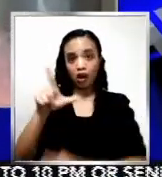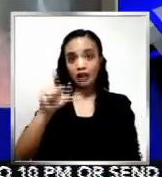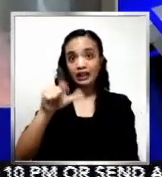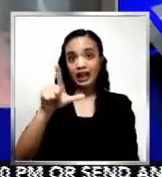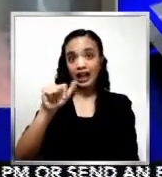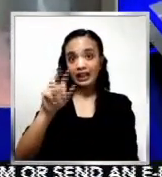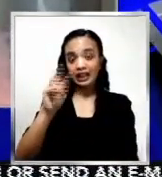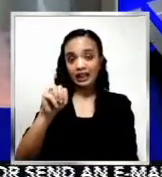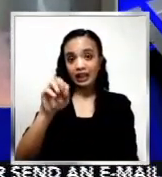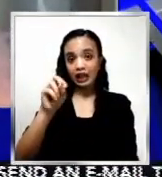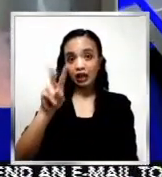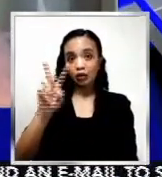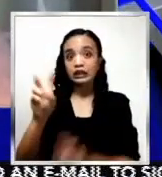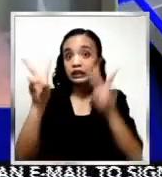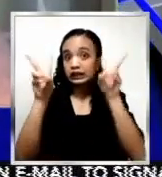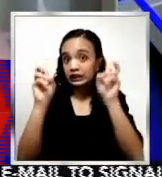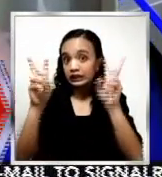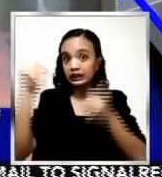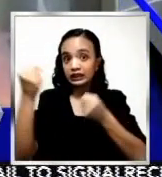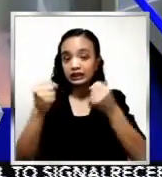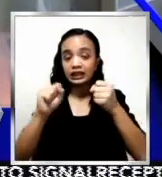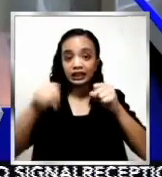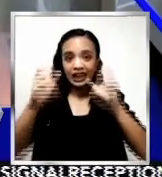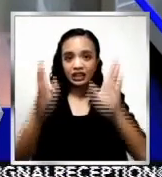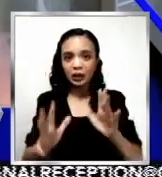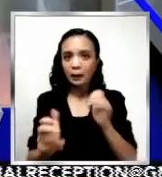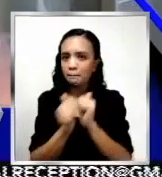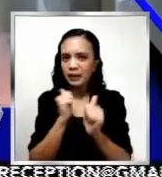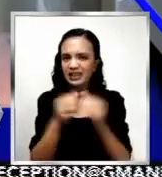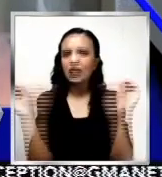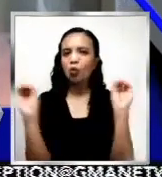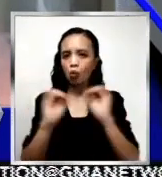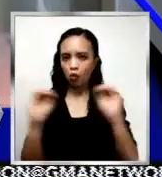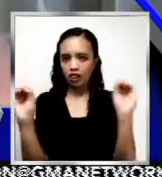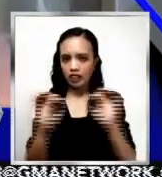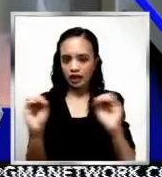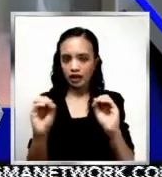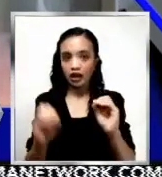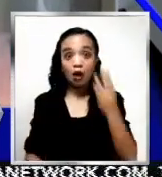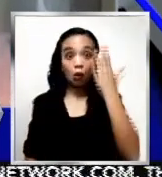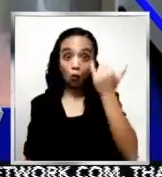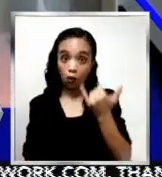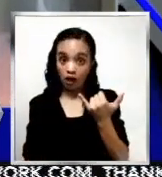ibig sabihin wala talaga sa kanila because we are inclined to